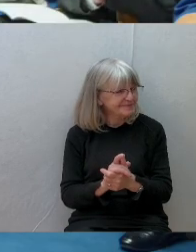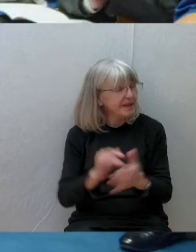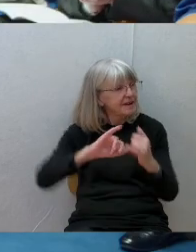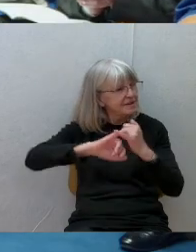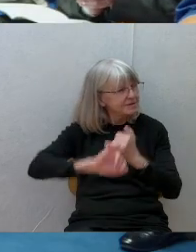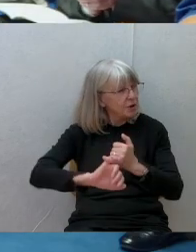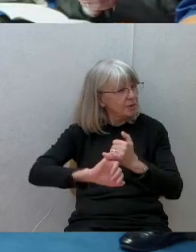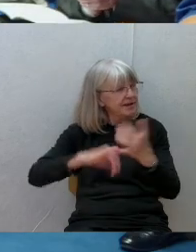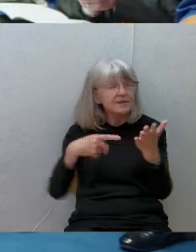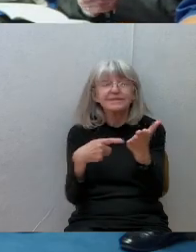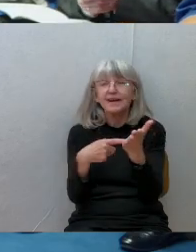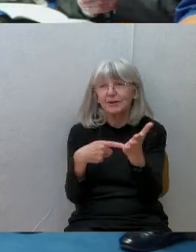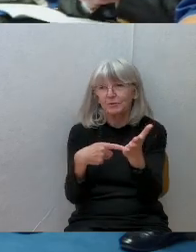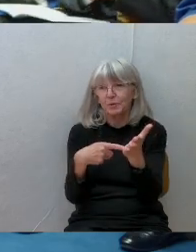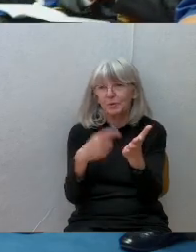Solomon Taiwo.